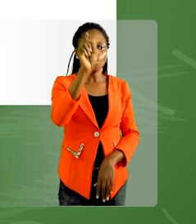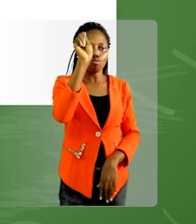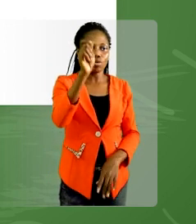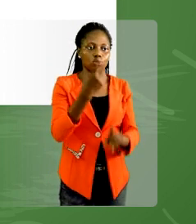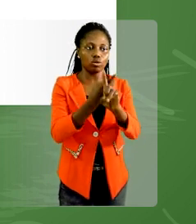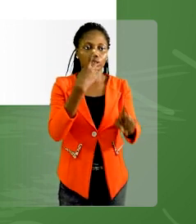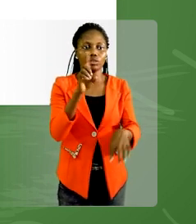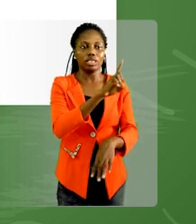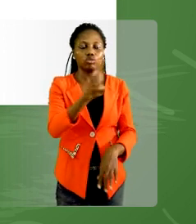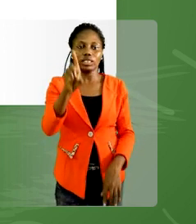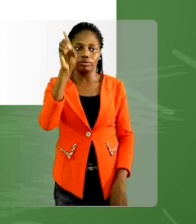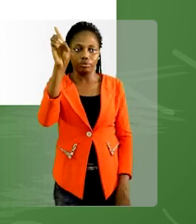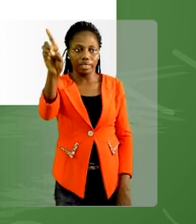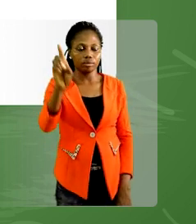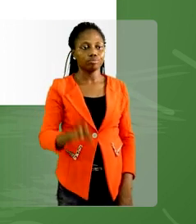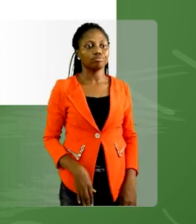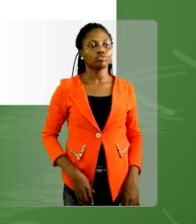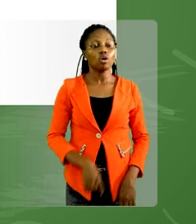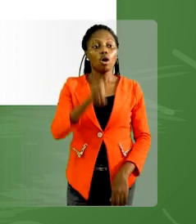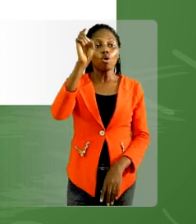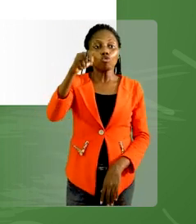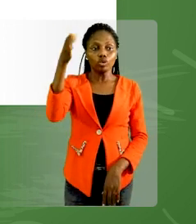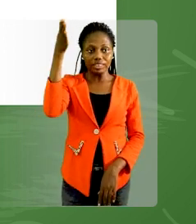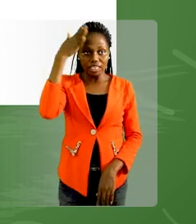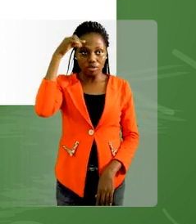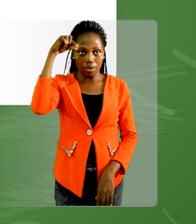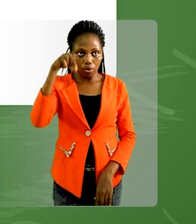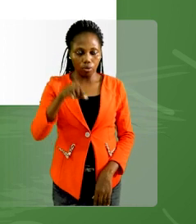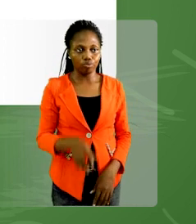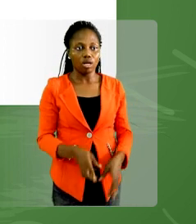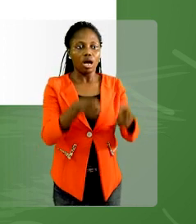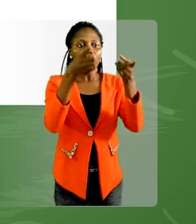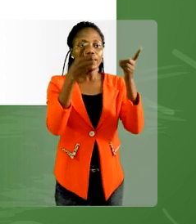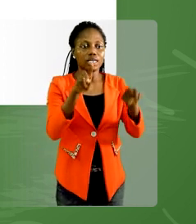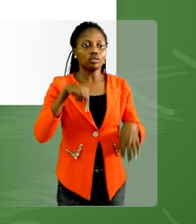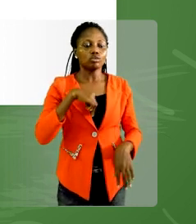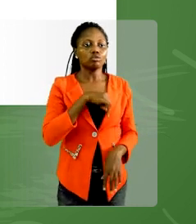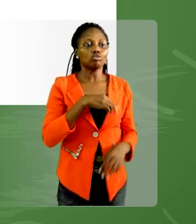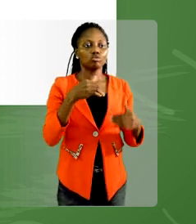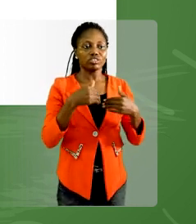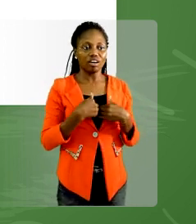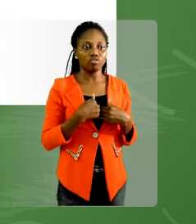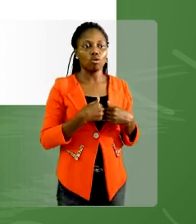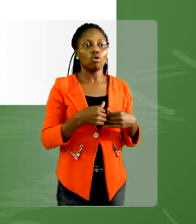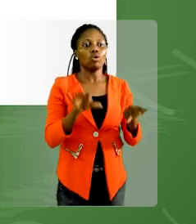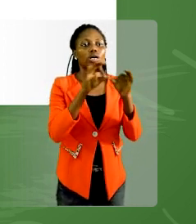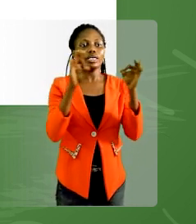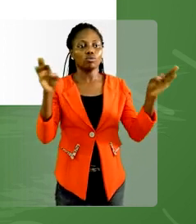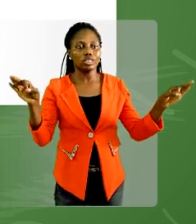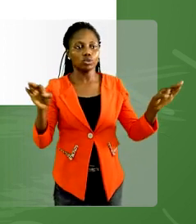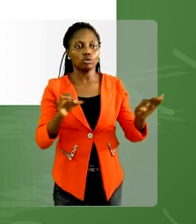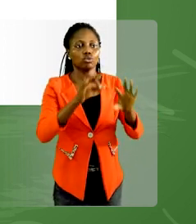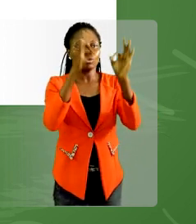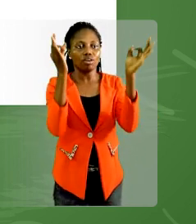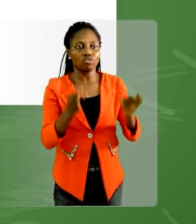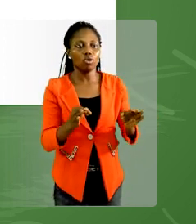retenir? On retient que lorsqu'on a une équation de la forme AX plus BY plus C égale